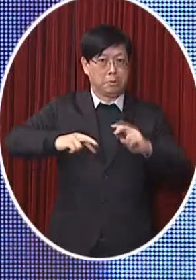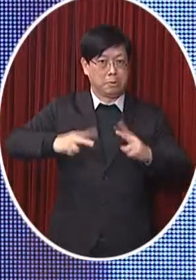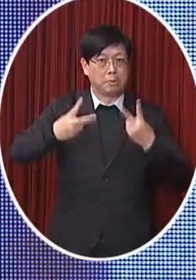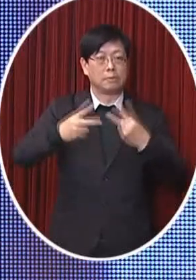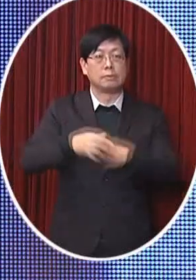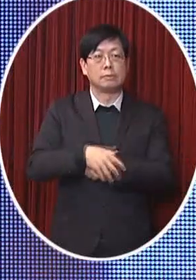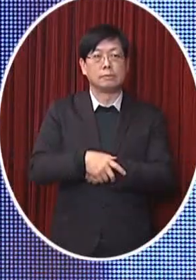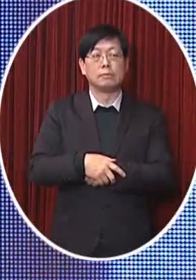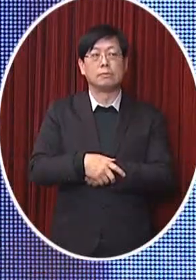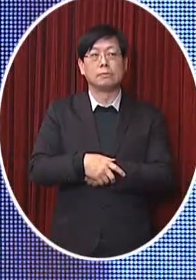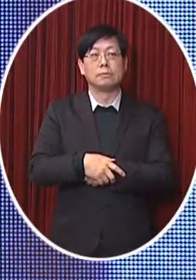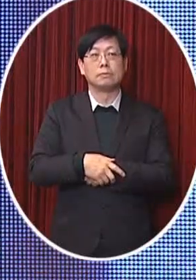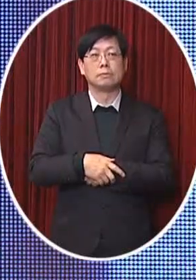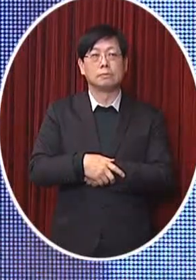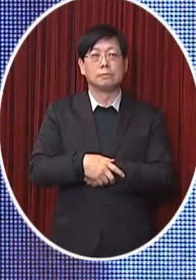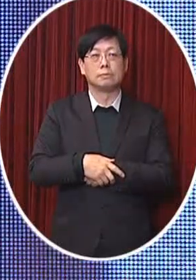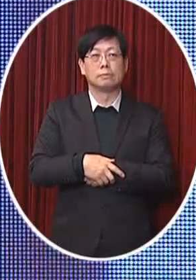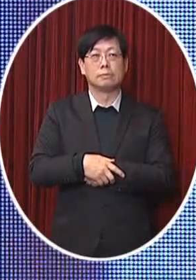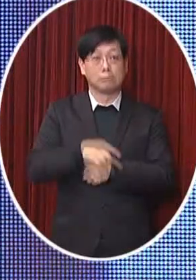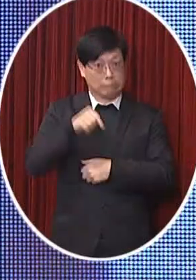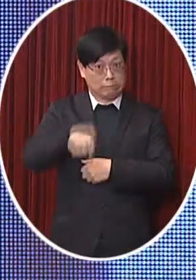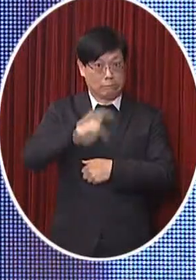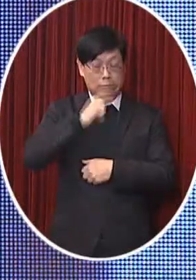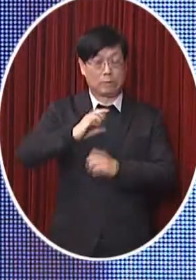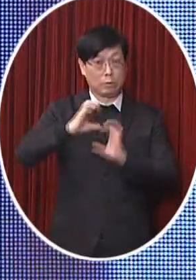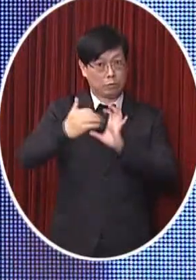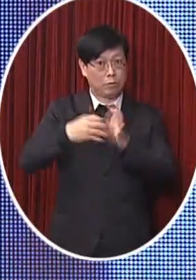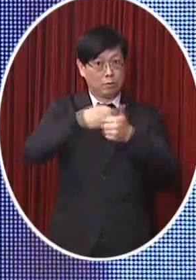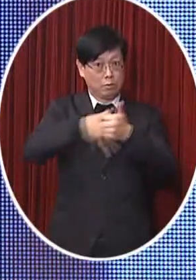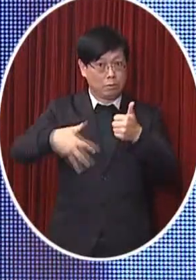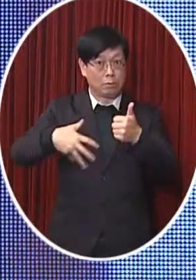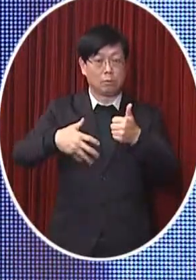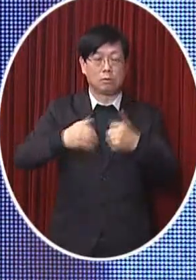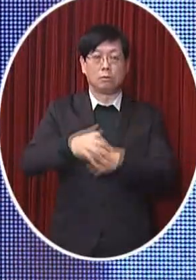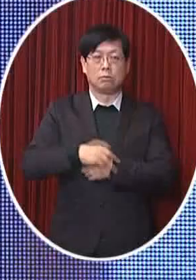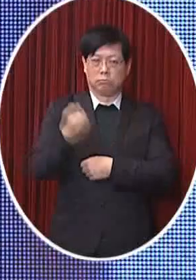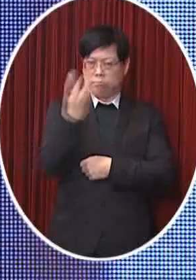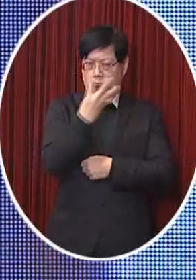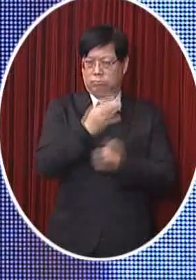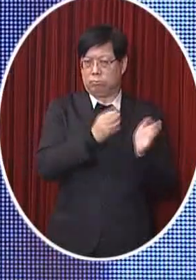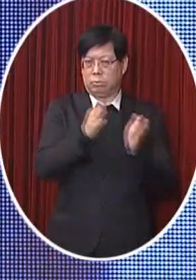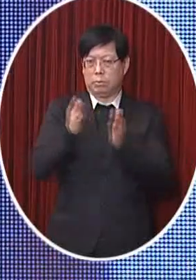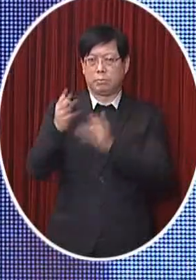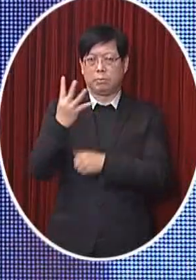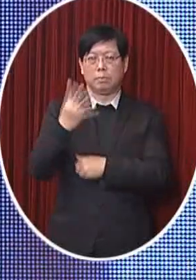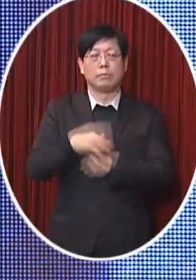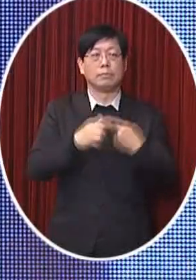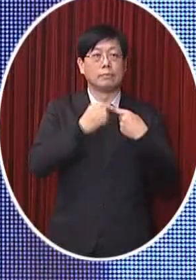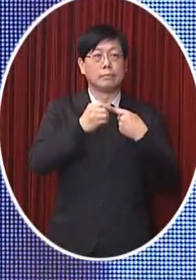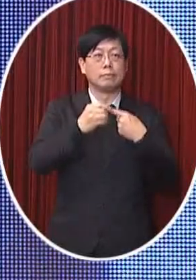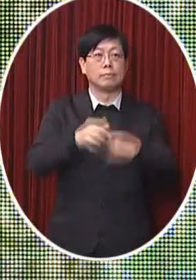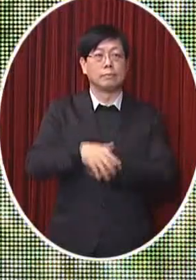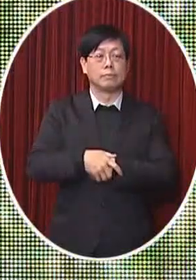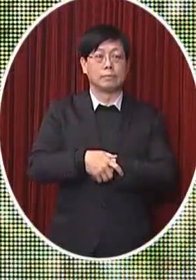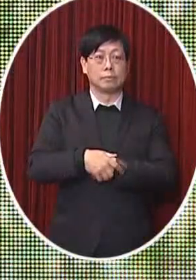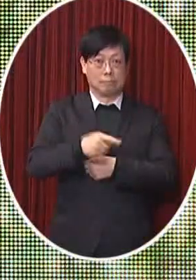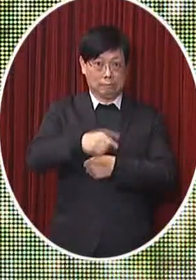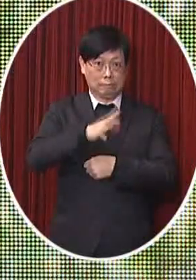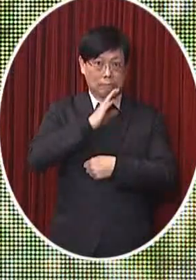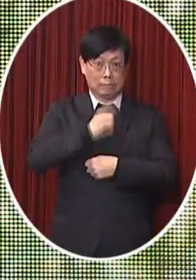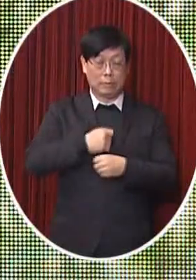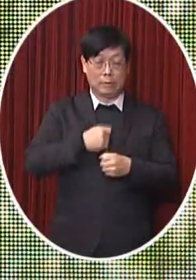整的规划。这样的国防体系分为四大区块。第一，是由编